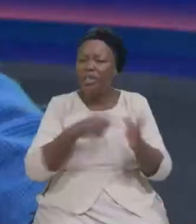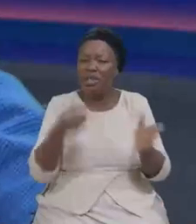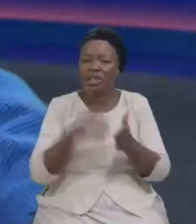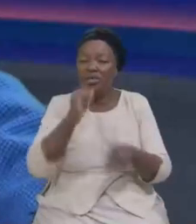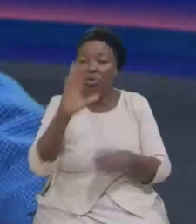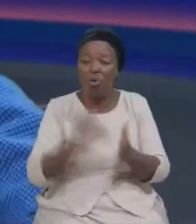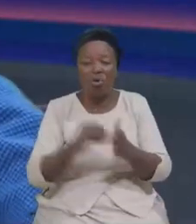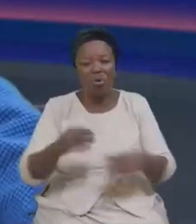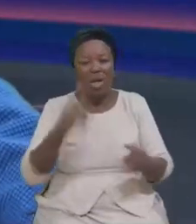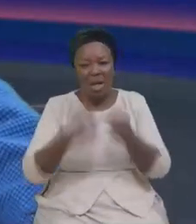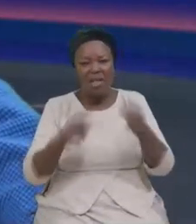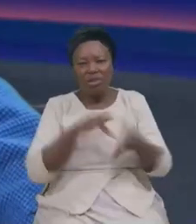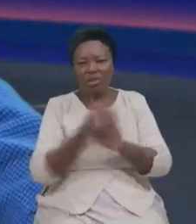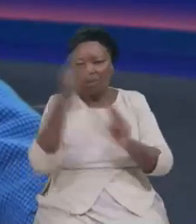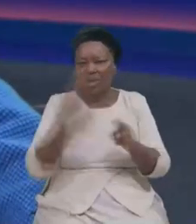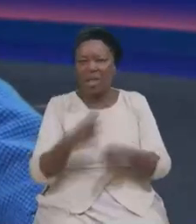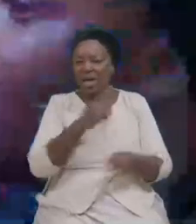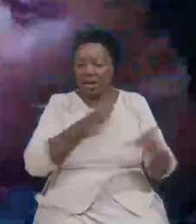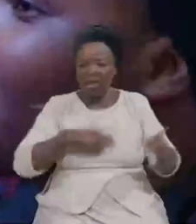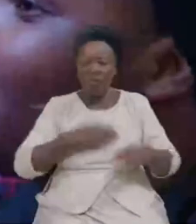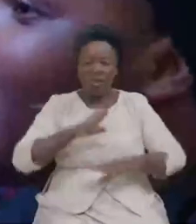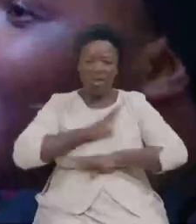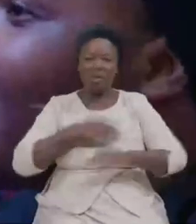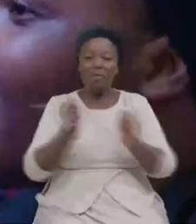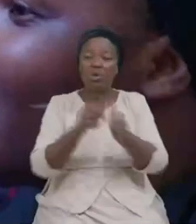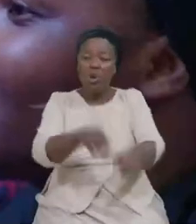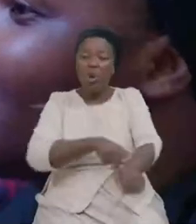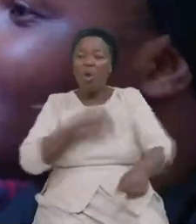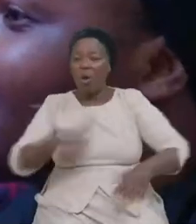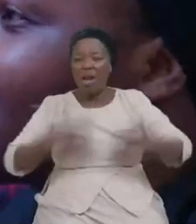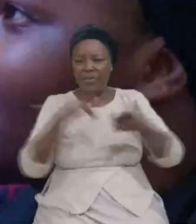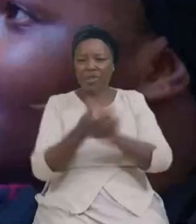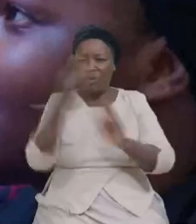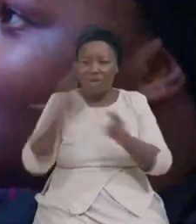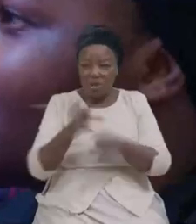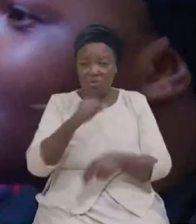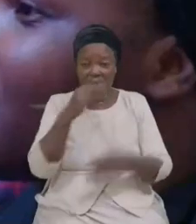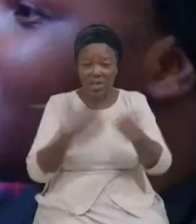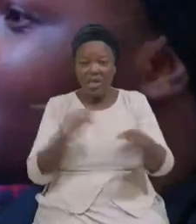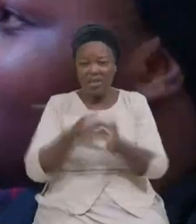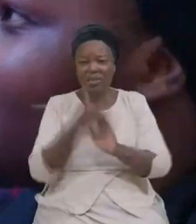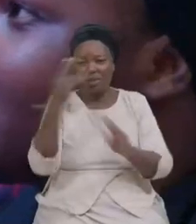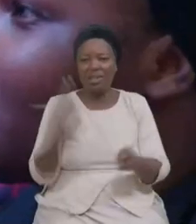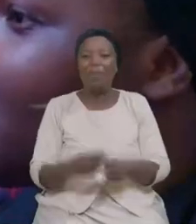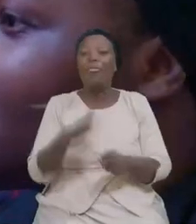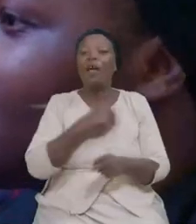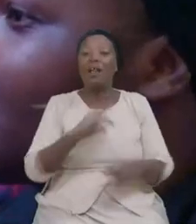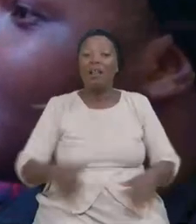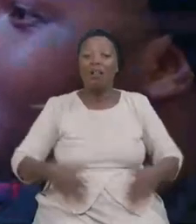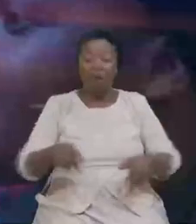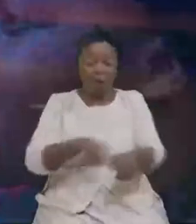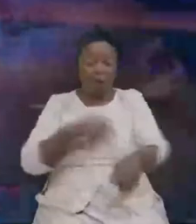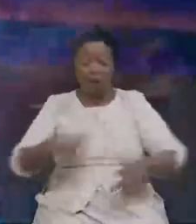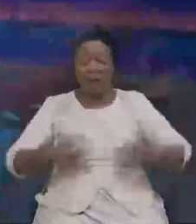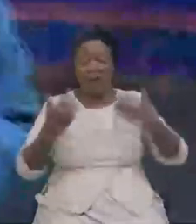te satisfaire de longs jours. Je te parle là-bas. J'ai dit longs jours, une vie heureuse